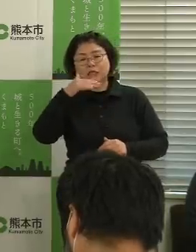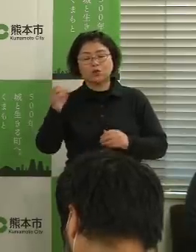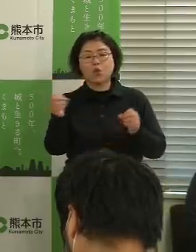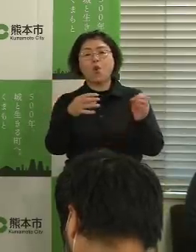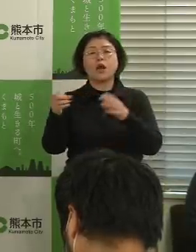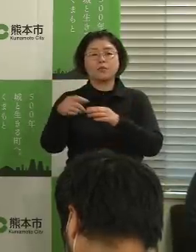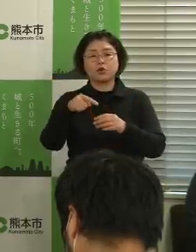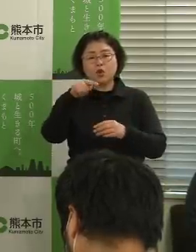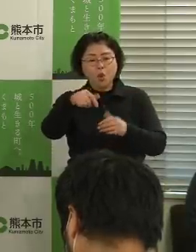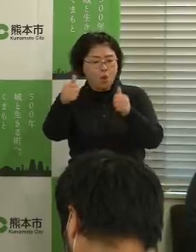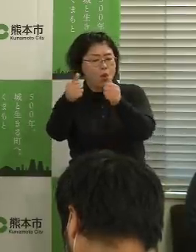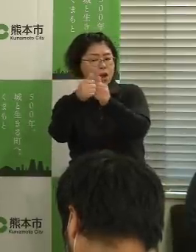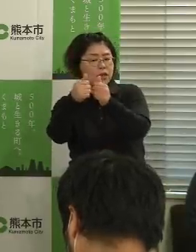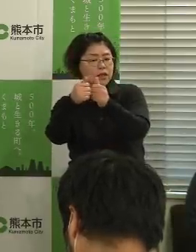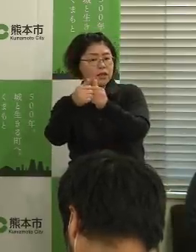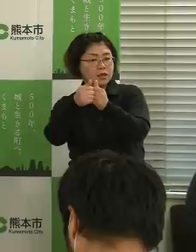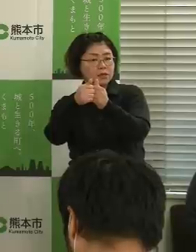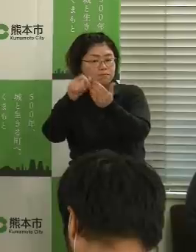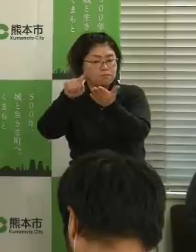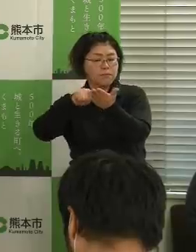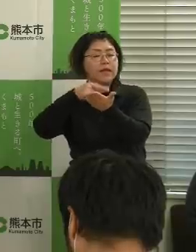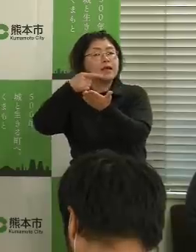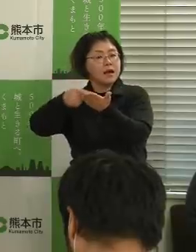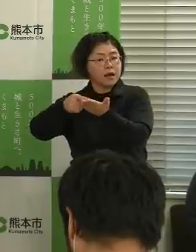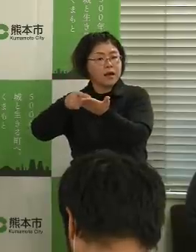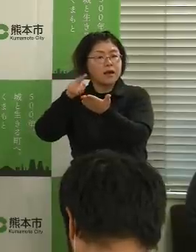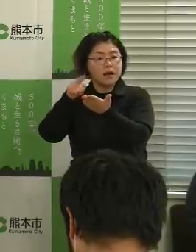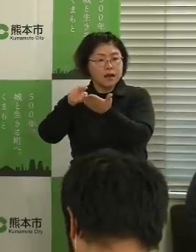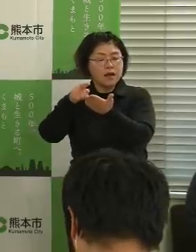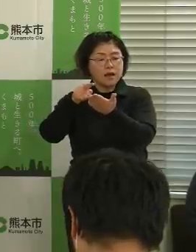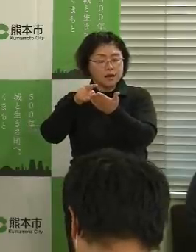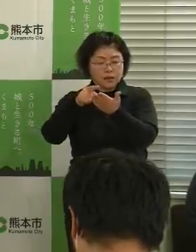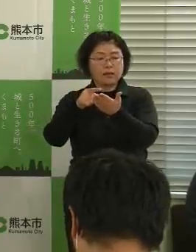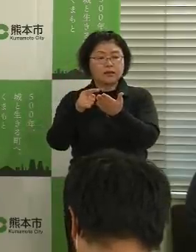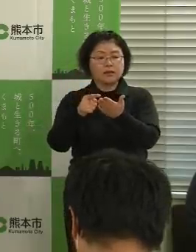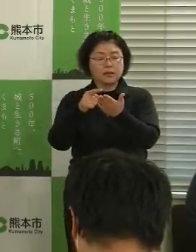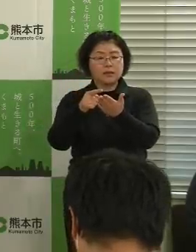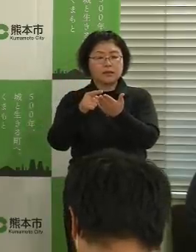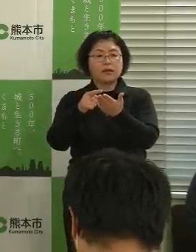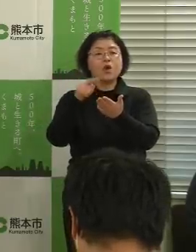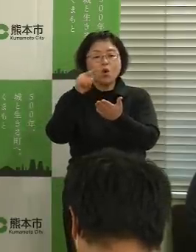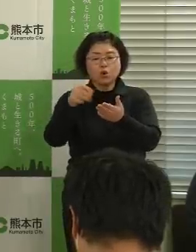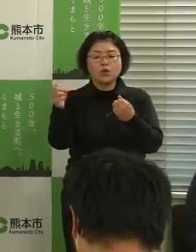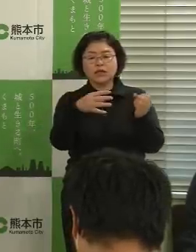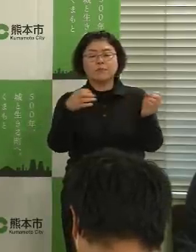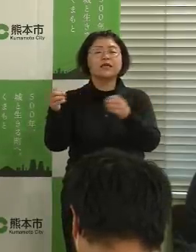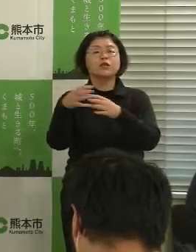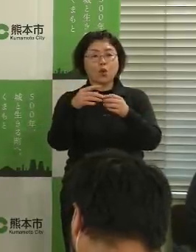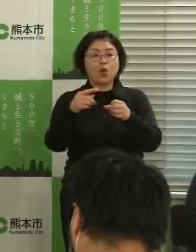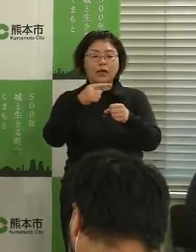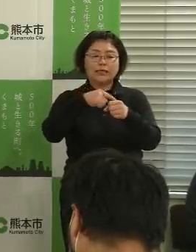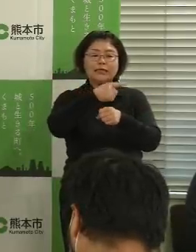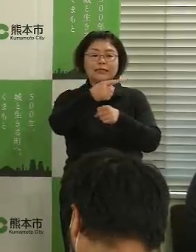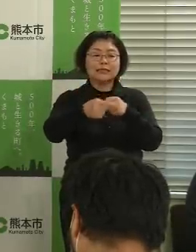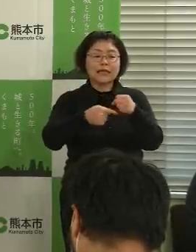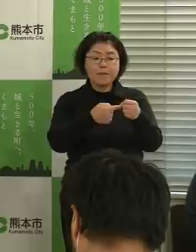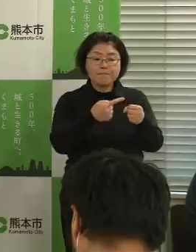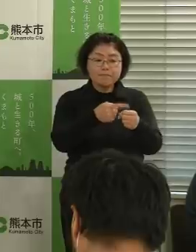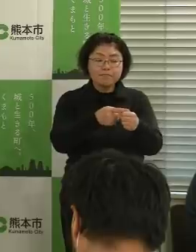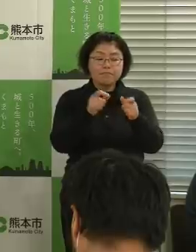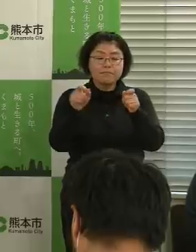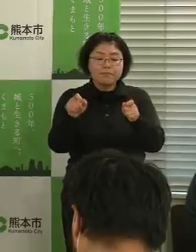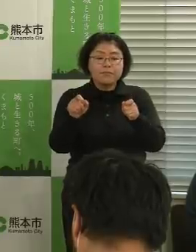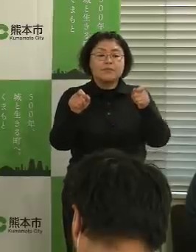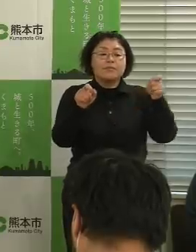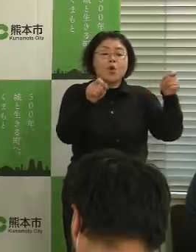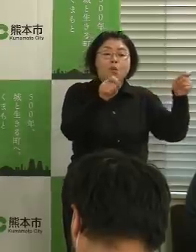と協議を行った結果、サミットを1年程度延期することと